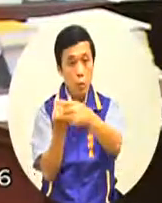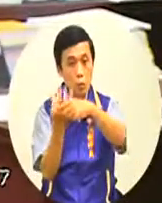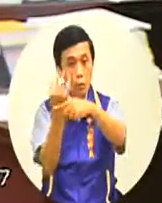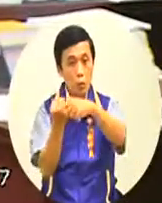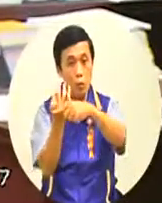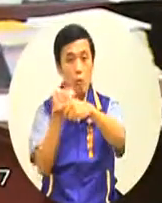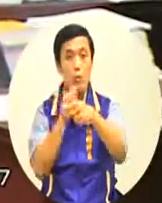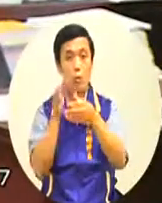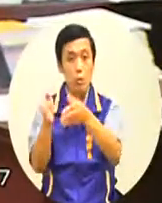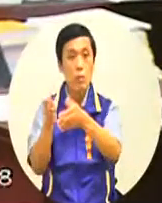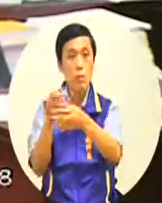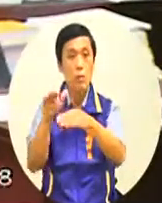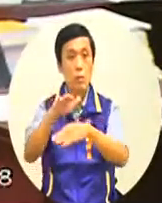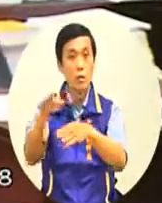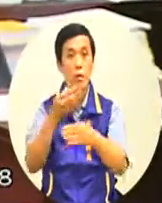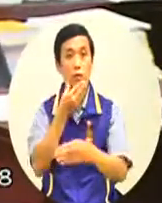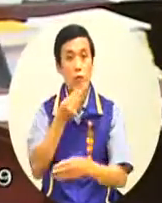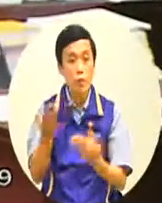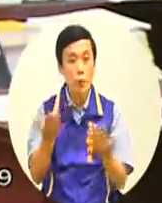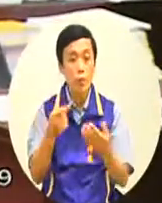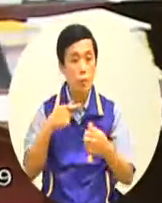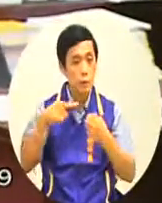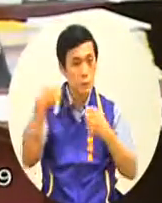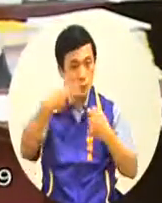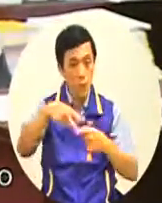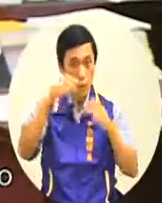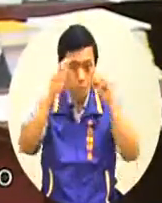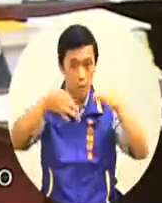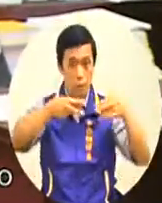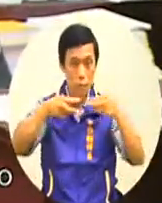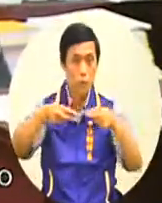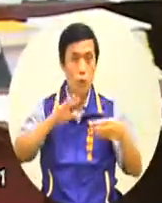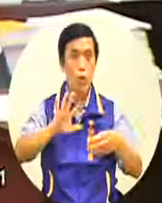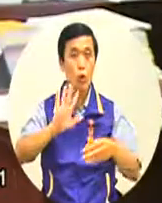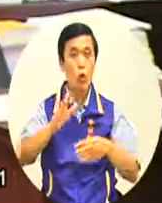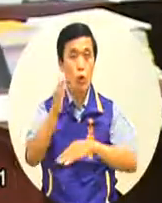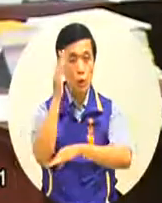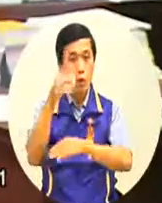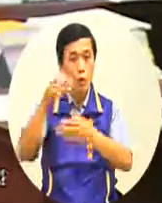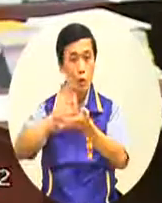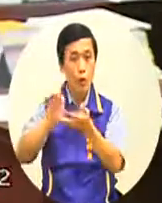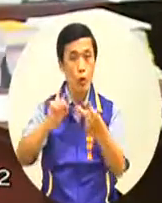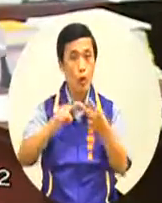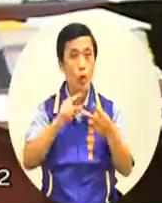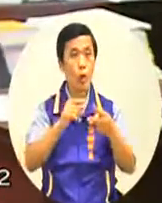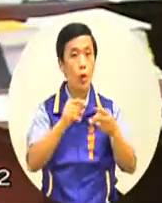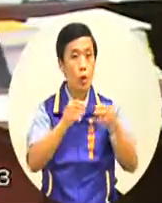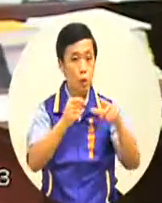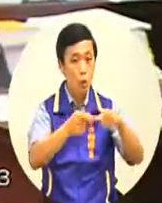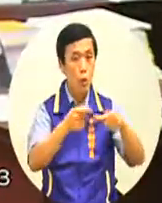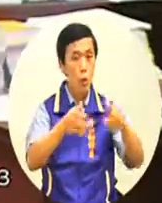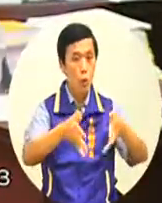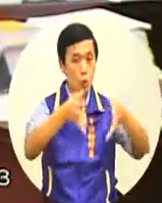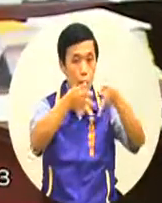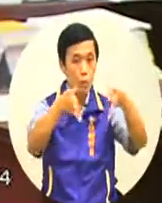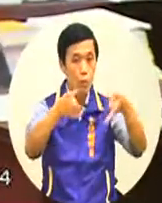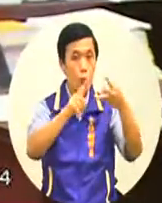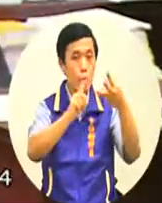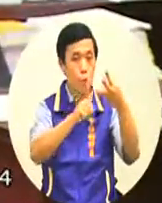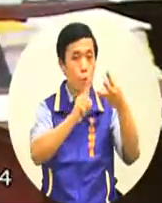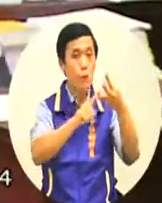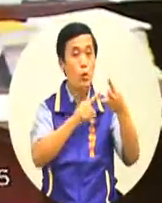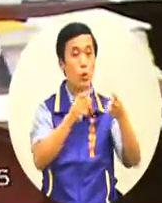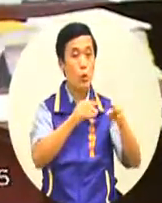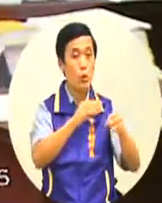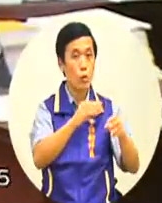这需要很 detail 的去检讨。里面有一些是机关用地，有一些是绿地，有一些是公园，有一些是学校运用地，可是总有一